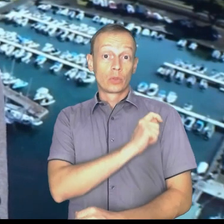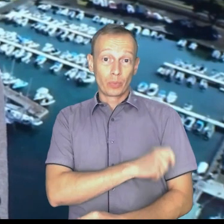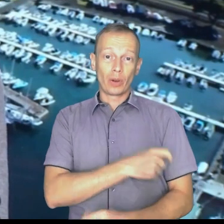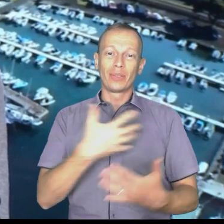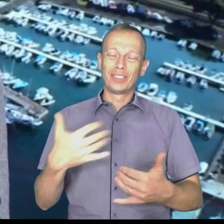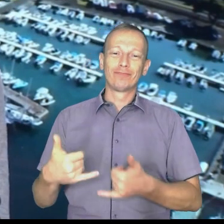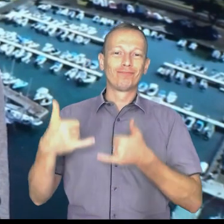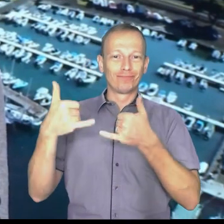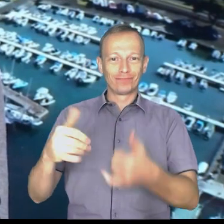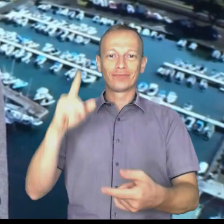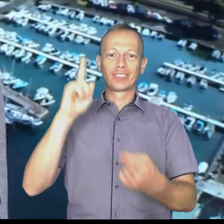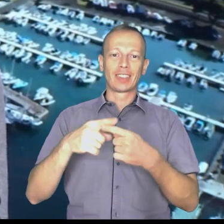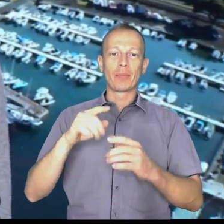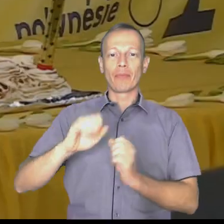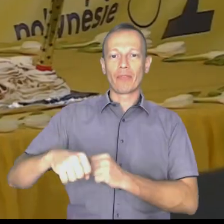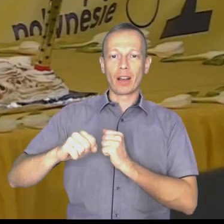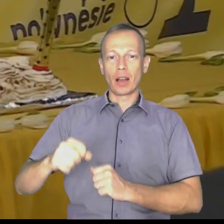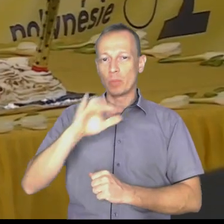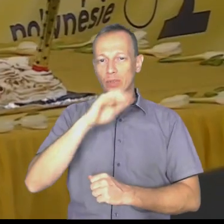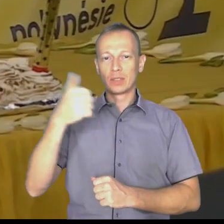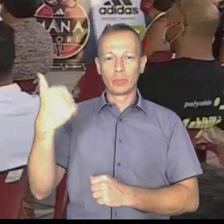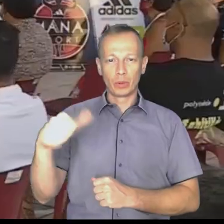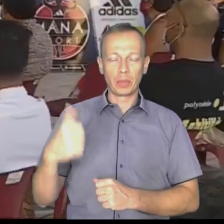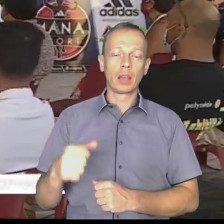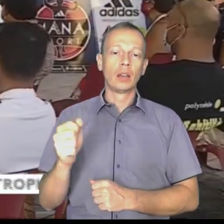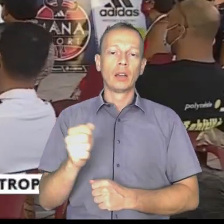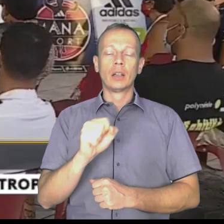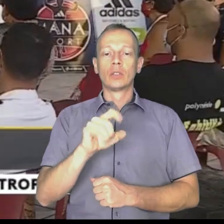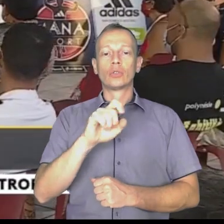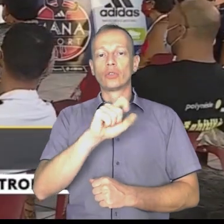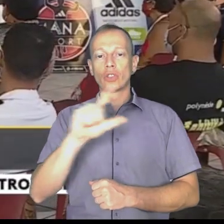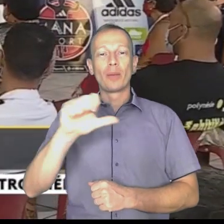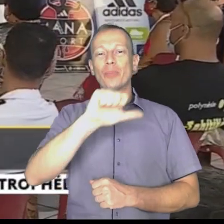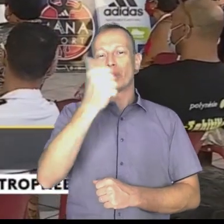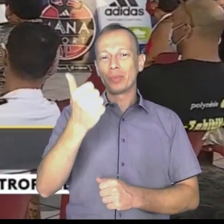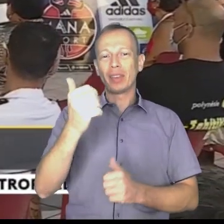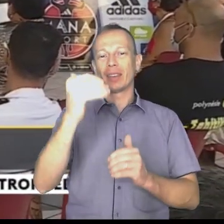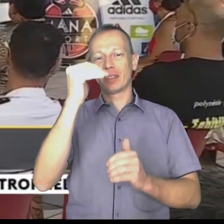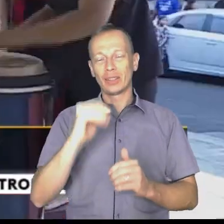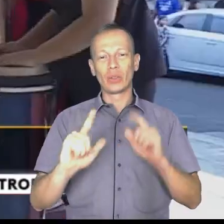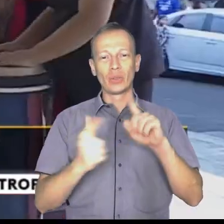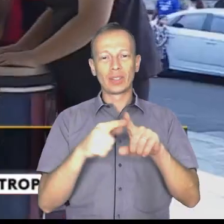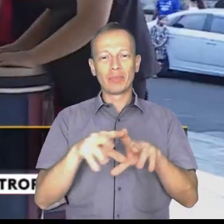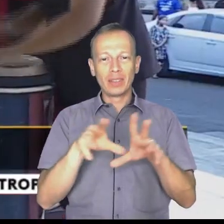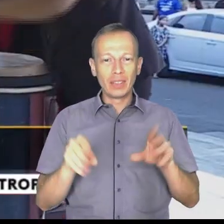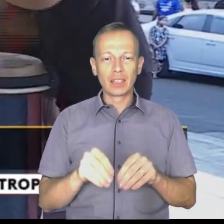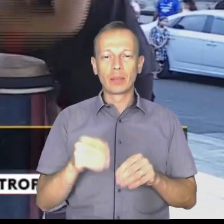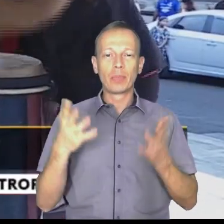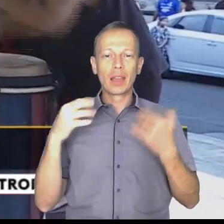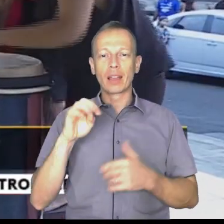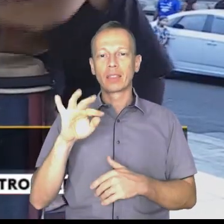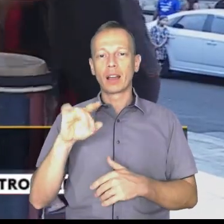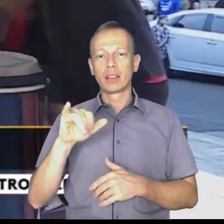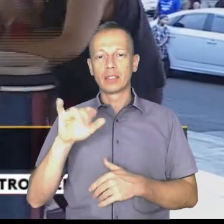la Polynésie première Va'a dans le top 30. Shell décroche la première place devant la petite équipe de Air Tahiti et Hinarauria. Chez